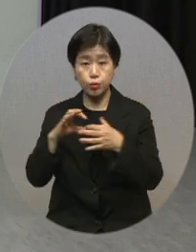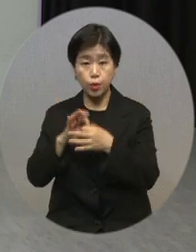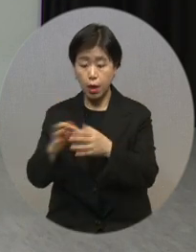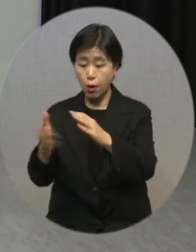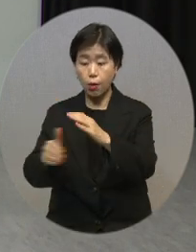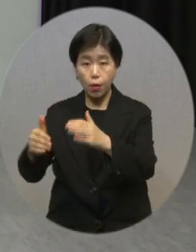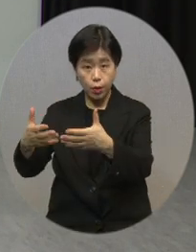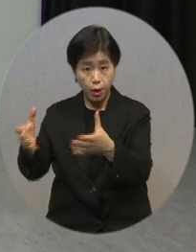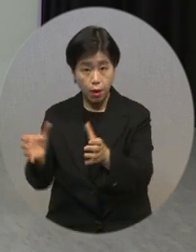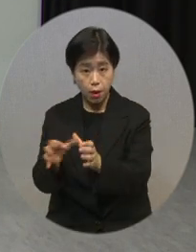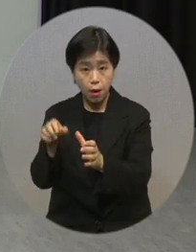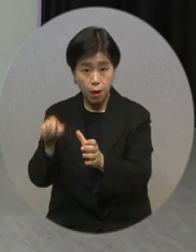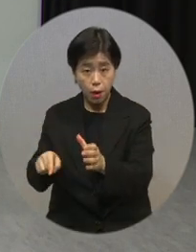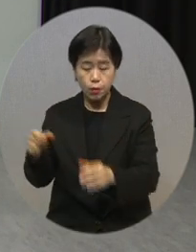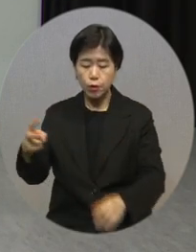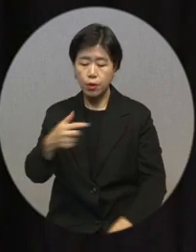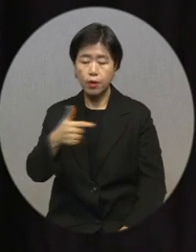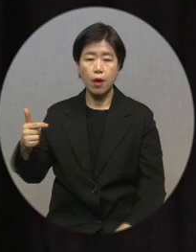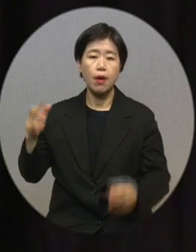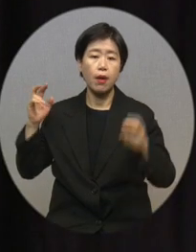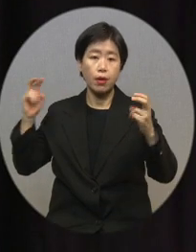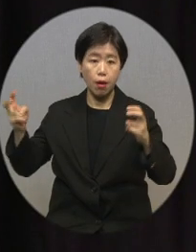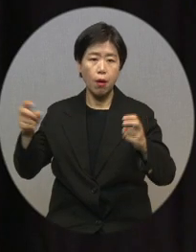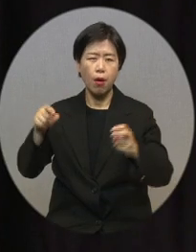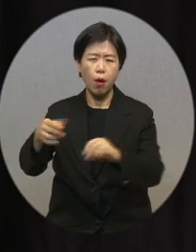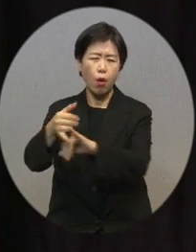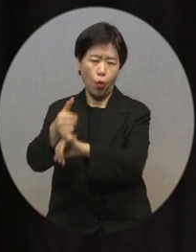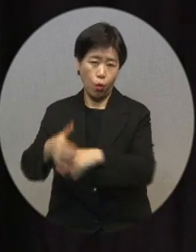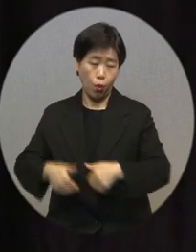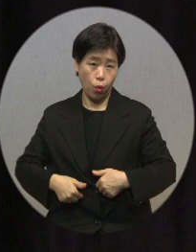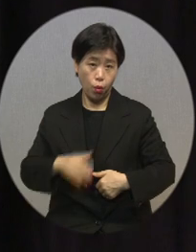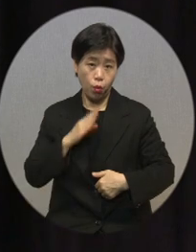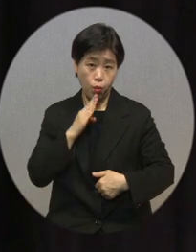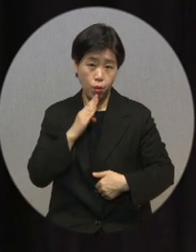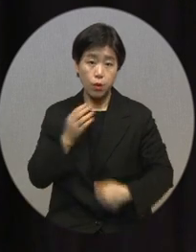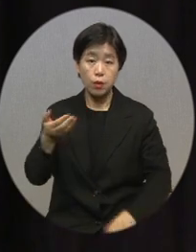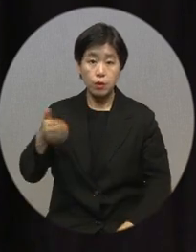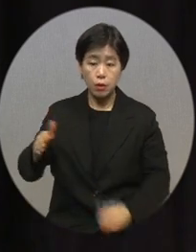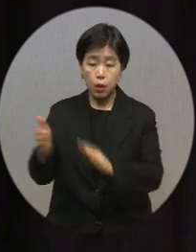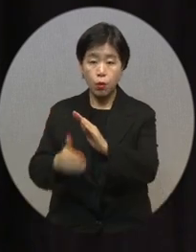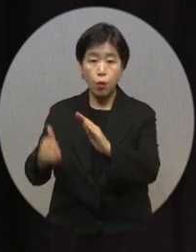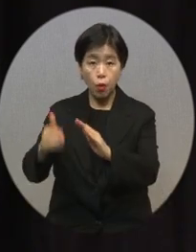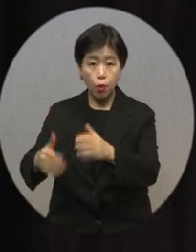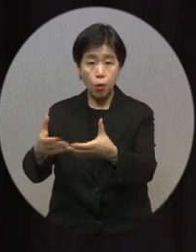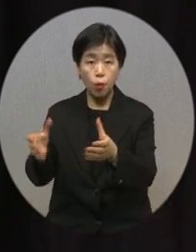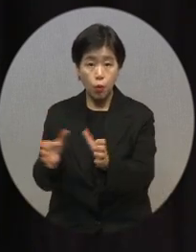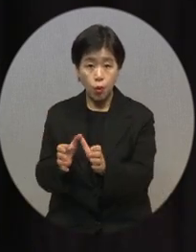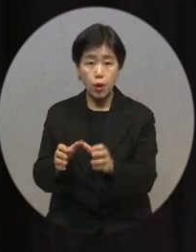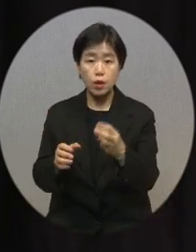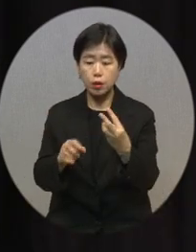이상의 기업들은 하게 돼 있잖아요, 의무로. 근데 이게 공공부문이